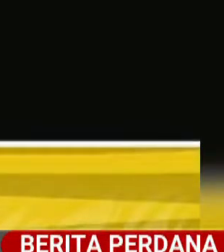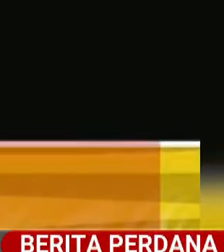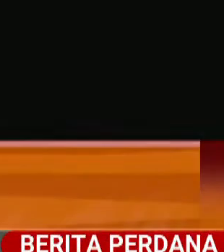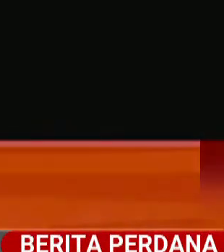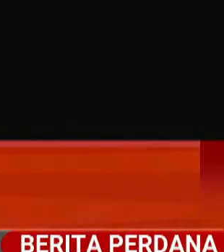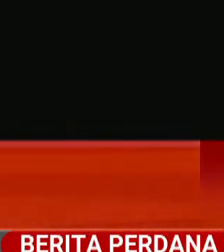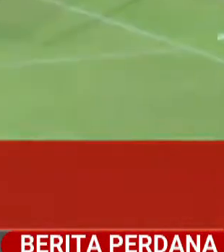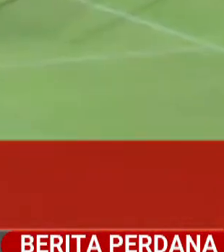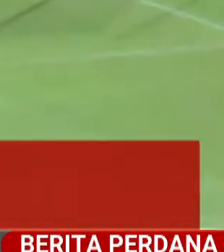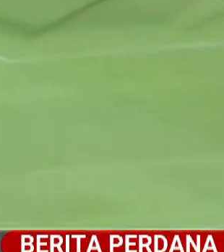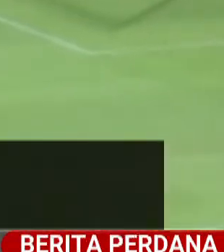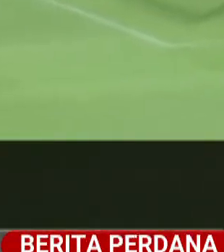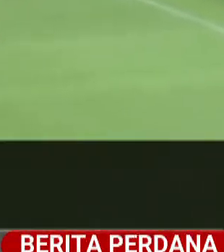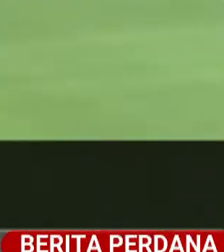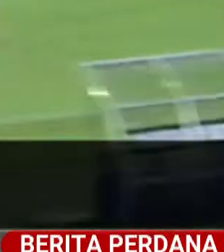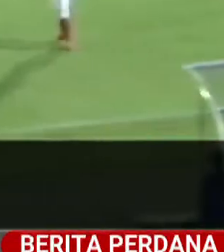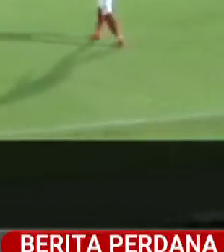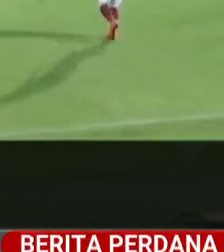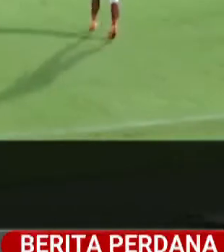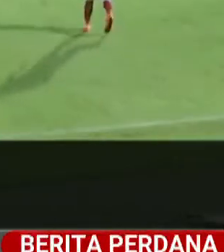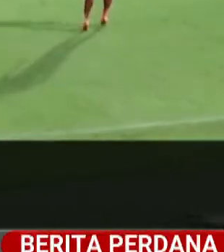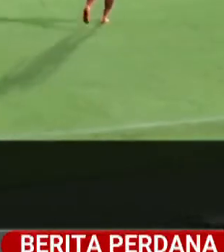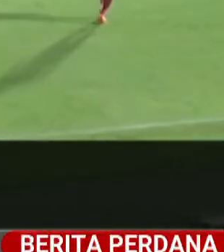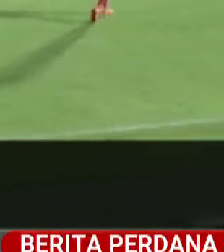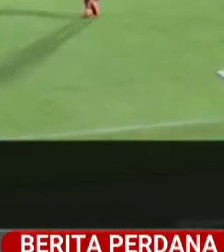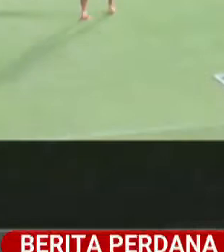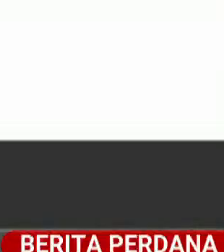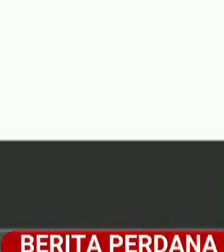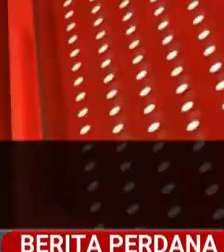Kaki tangan FAM berkorban demi negara.